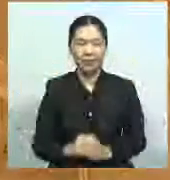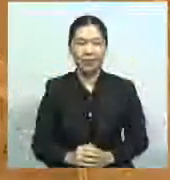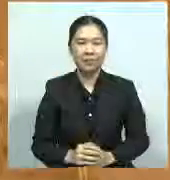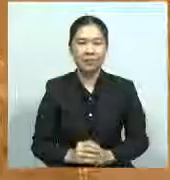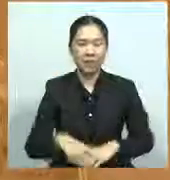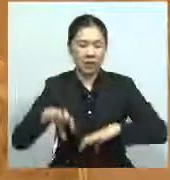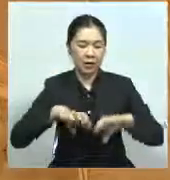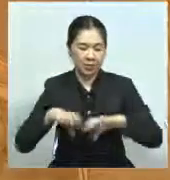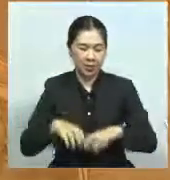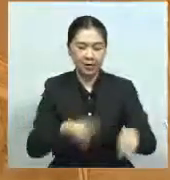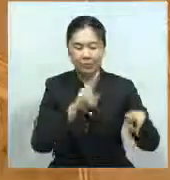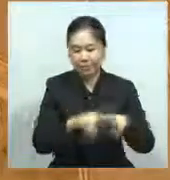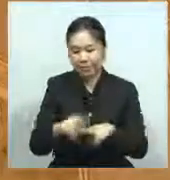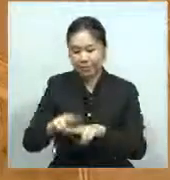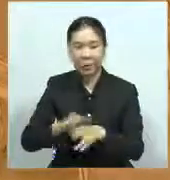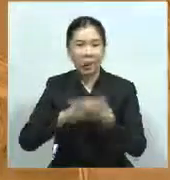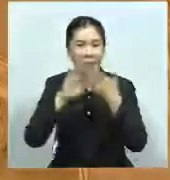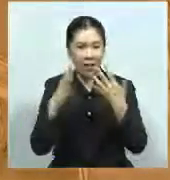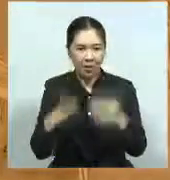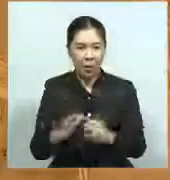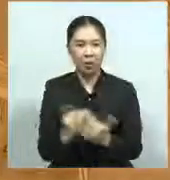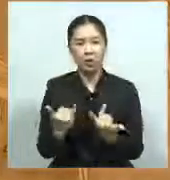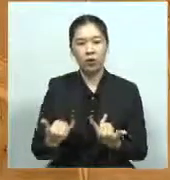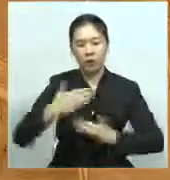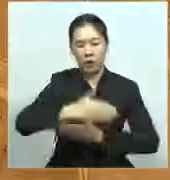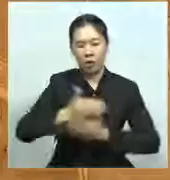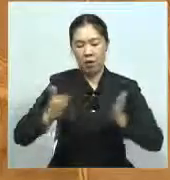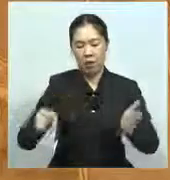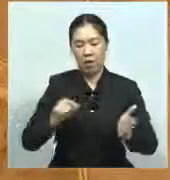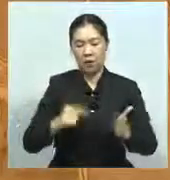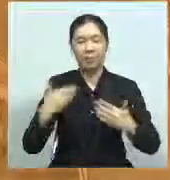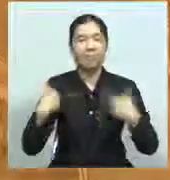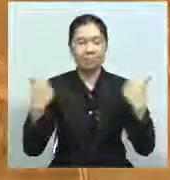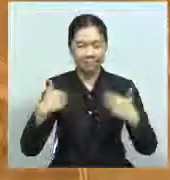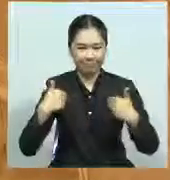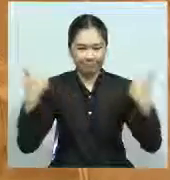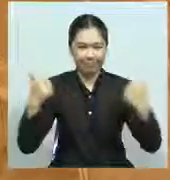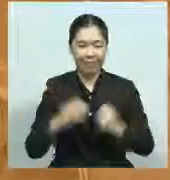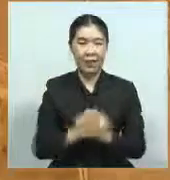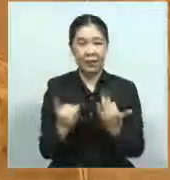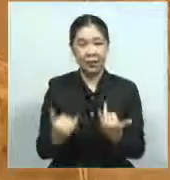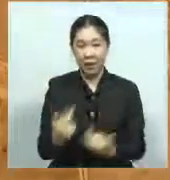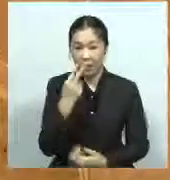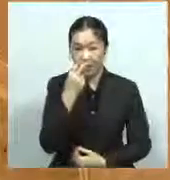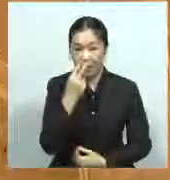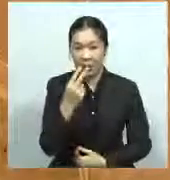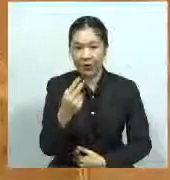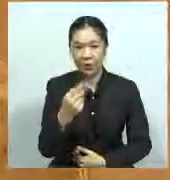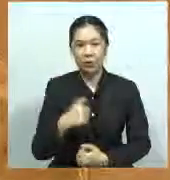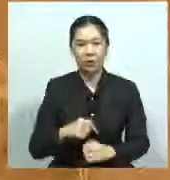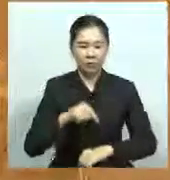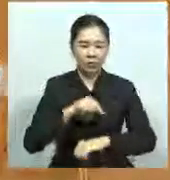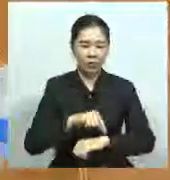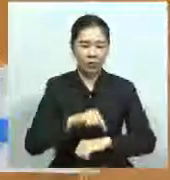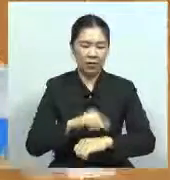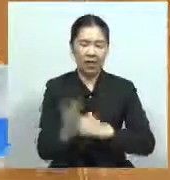การจัดเตรียมสถานที่แล้วต้องบอกว่าบรรยากาศในห้องแห่งนี้ถือว่าชื่นมื่นมากทีเดียวนะคะแต่ว่าพาคุณผู้ชมไปดูบรรยากาศตั้งแต่ช่วงเวลาประม